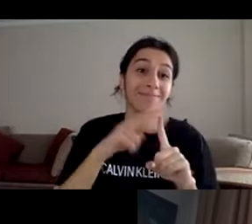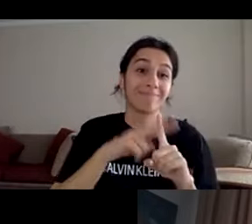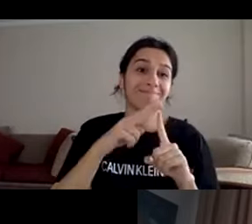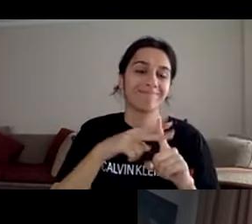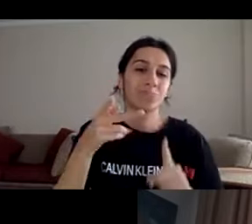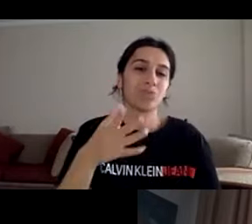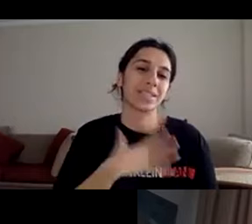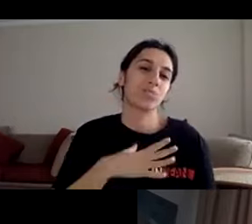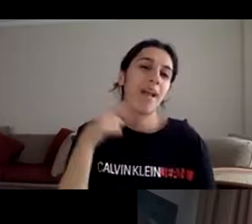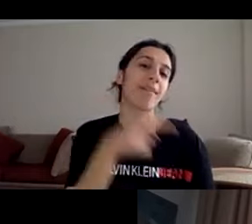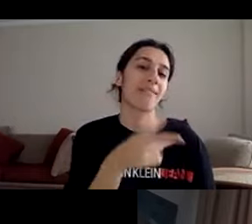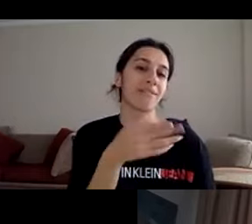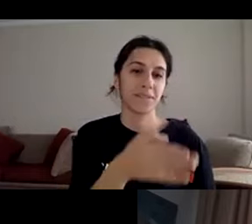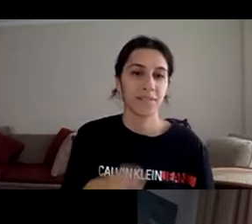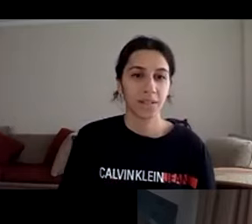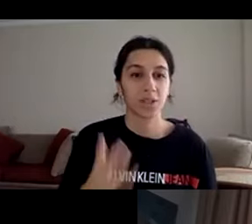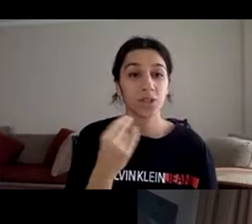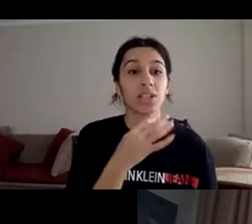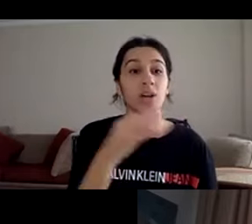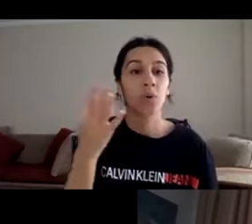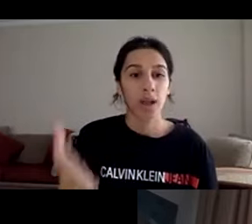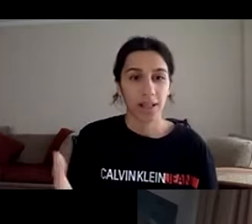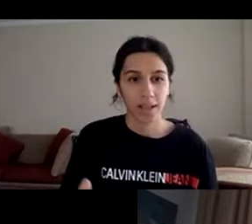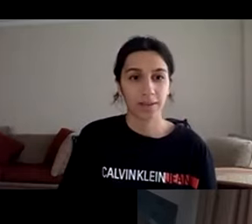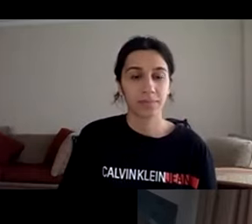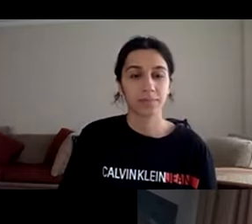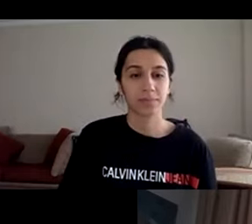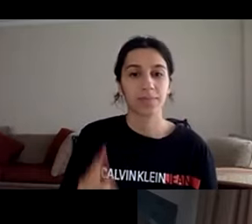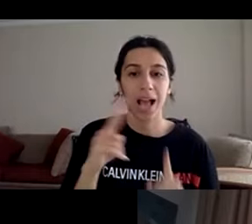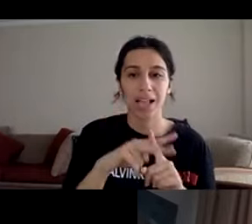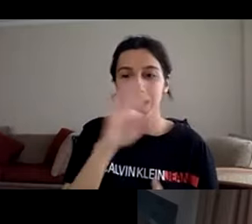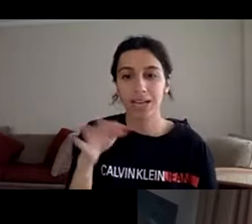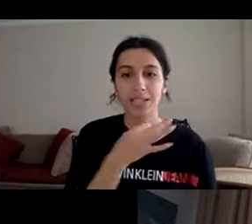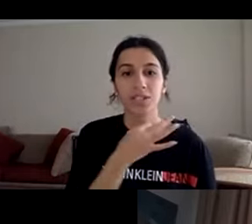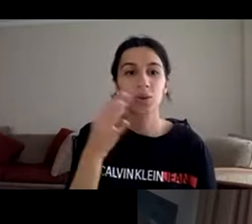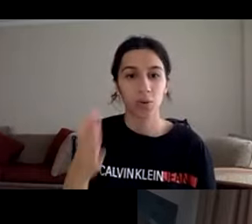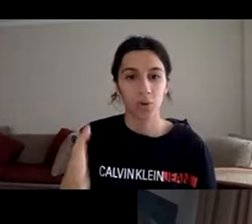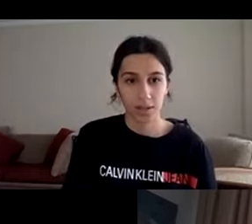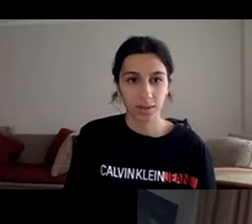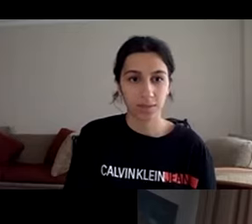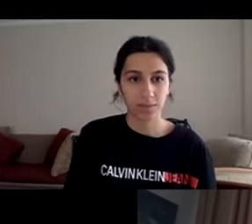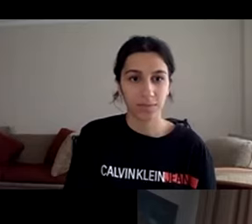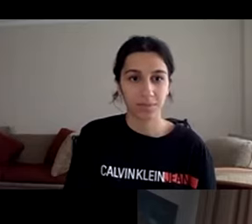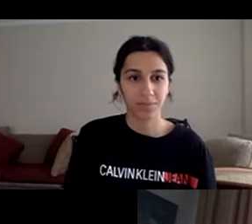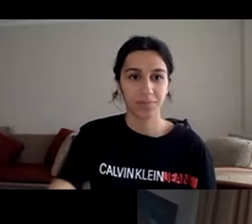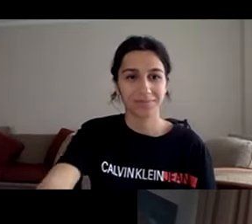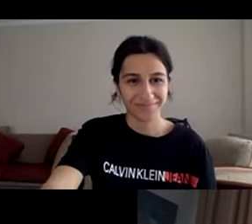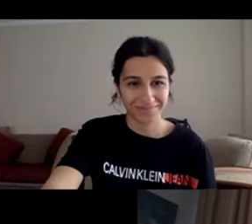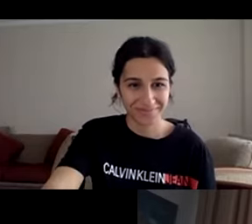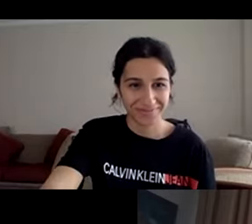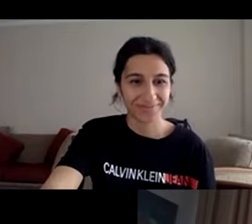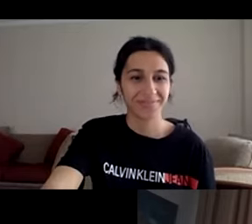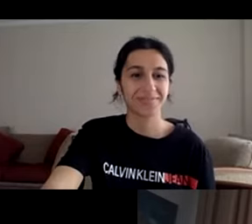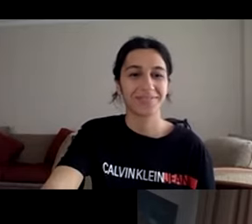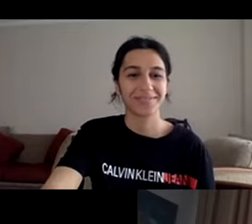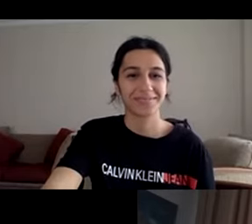bu. Evet, çok teşekkür ediyorum değerli teşekkür hocamıza ederim. Ve katılan herkese. Teşekkürler hocam. Özellikle Sima'ya, Sima Seçkin'e.